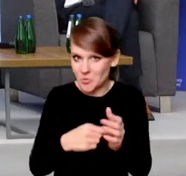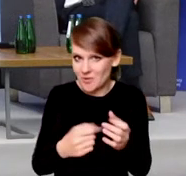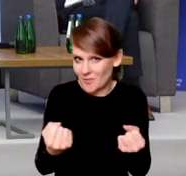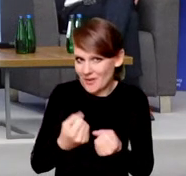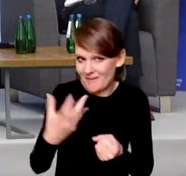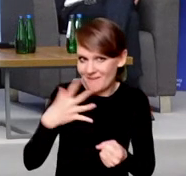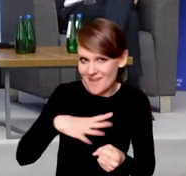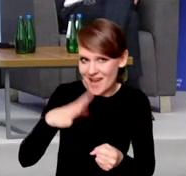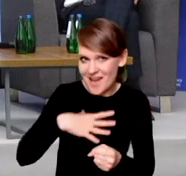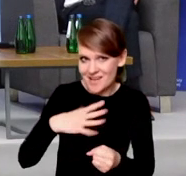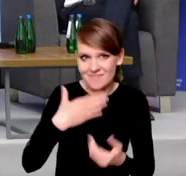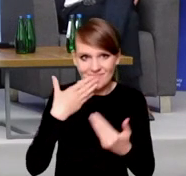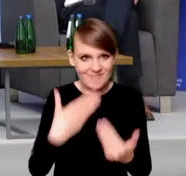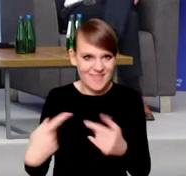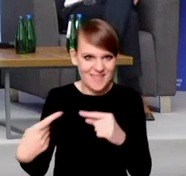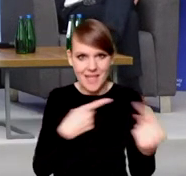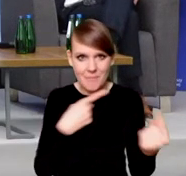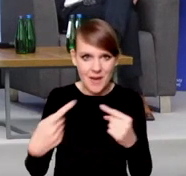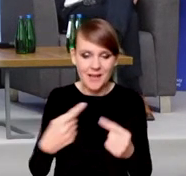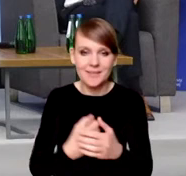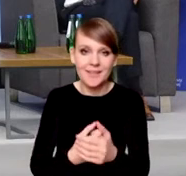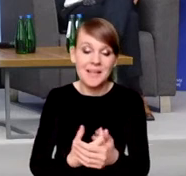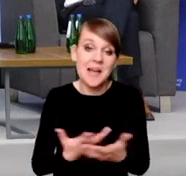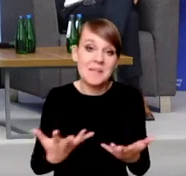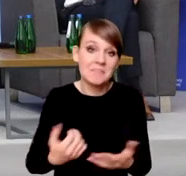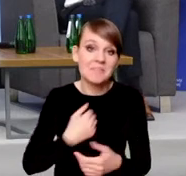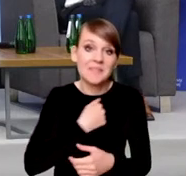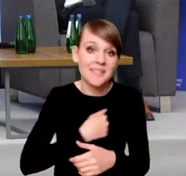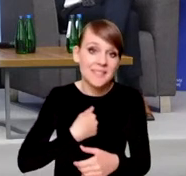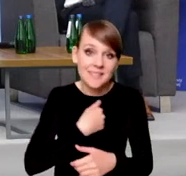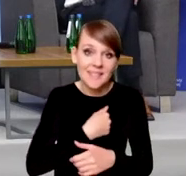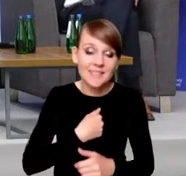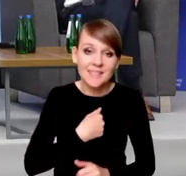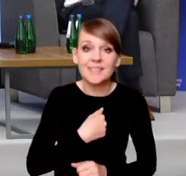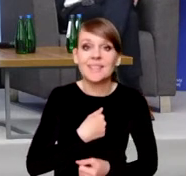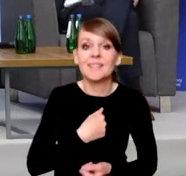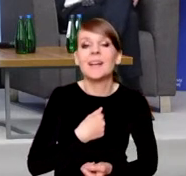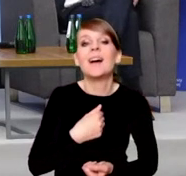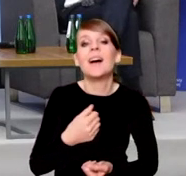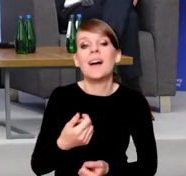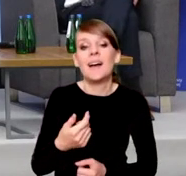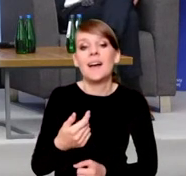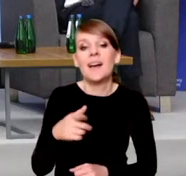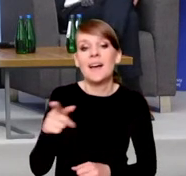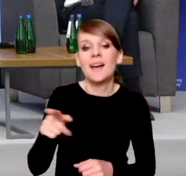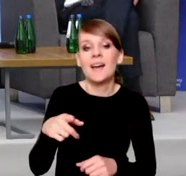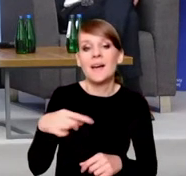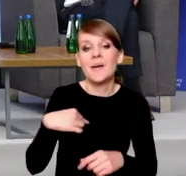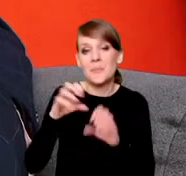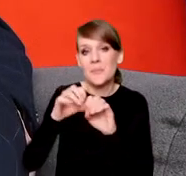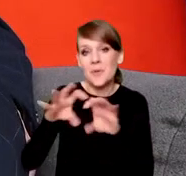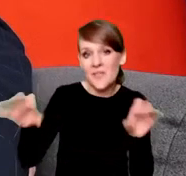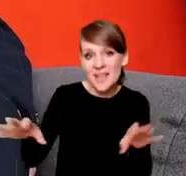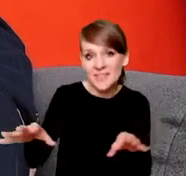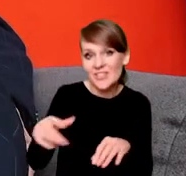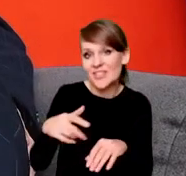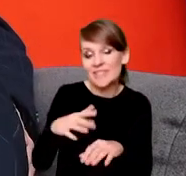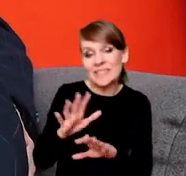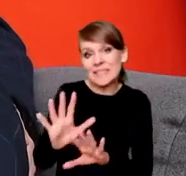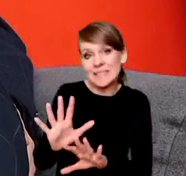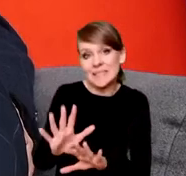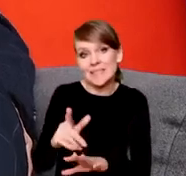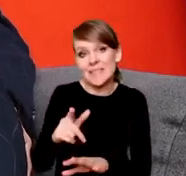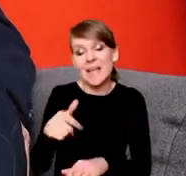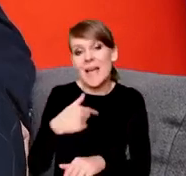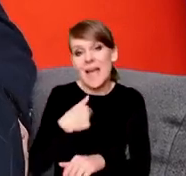spotkania w postaci debaty. Ja niestety narażę się, bo przede wszystkim pani profesor, bo ja również jest mi bliżej do opinii pana rektora, a być może